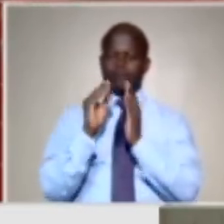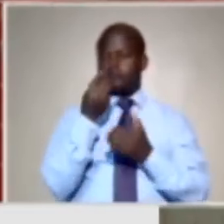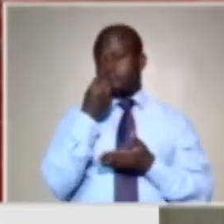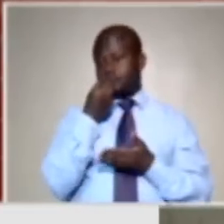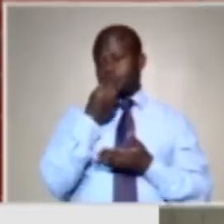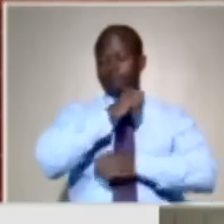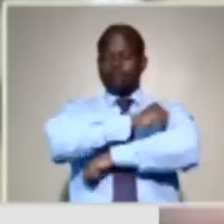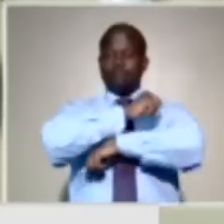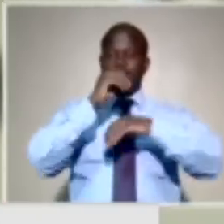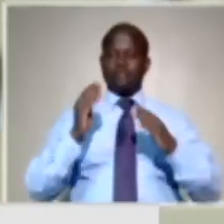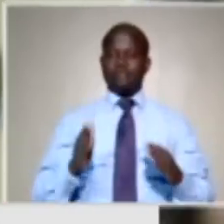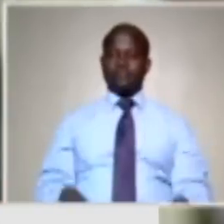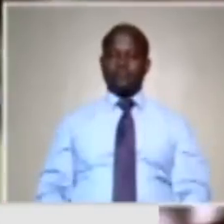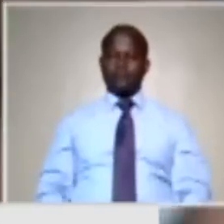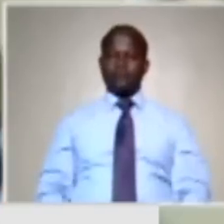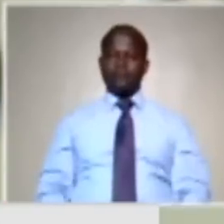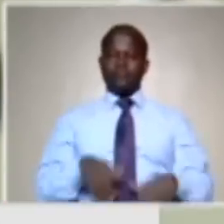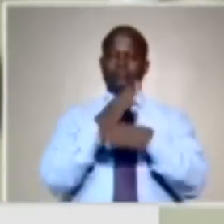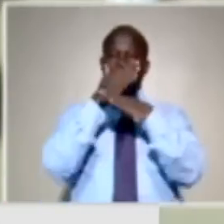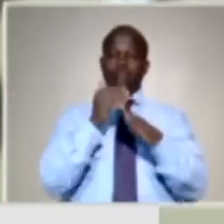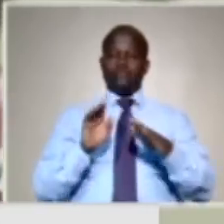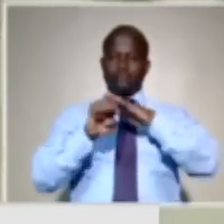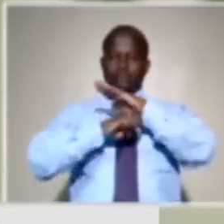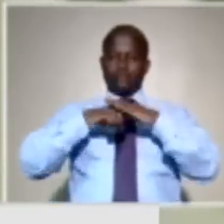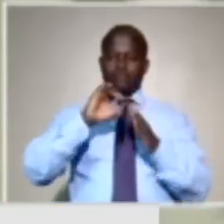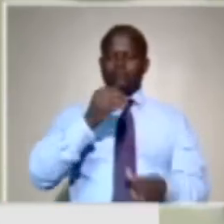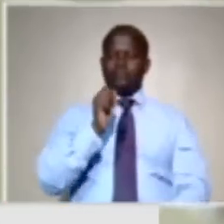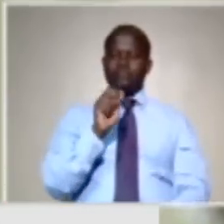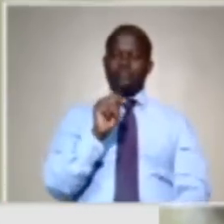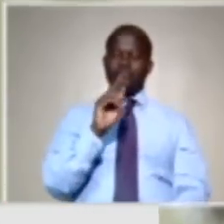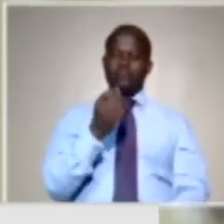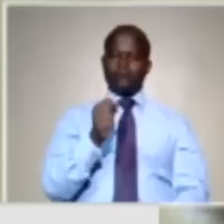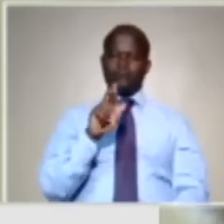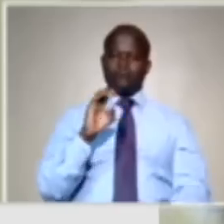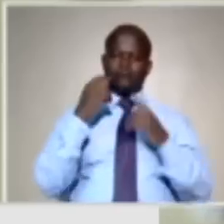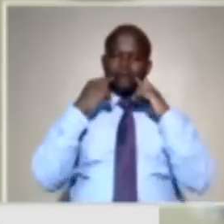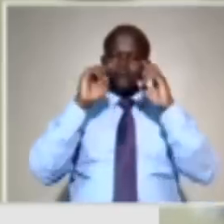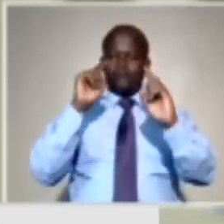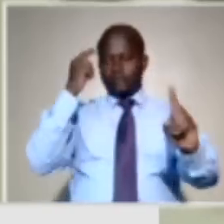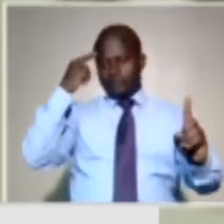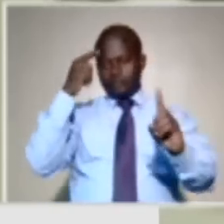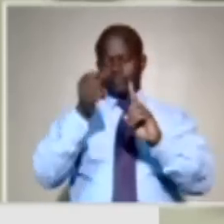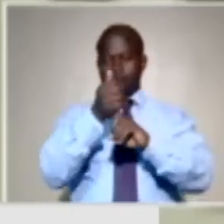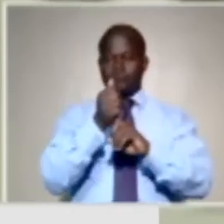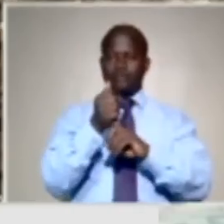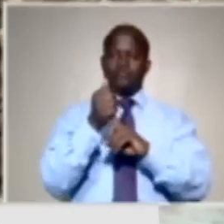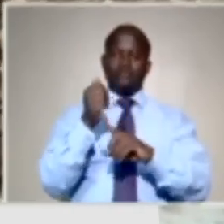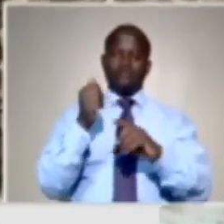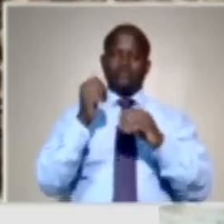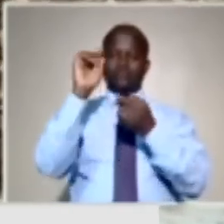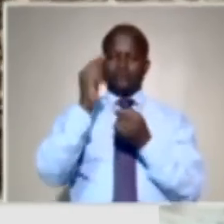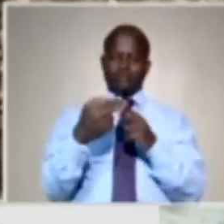ifunguro ry'abanyeshuri. Minisitiri w'ibidukikije Jean d'Arc Mujawamariya avuga ko kugera ku ntego u Rwanda rwihaye yo kugabanya igipimo